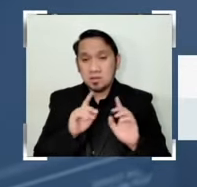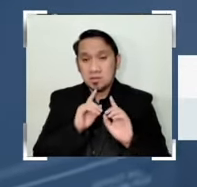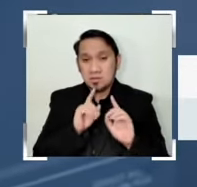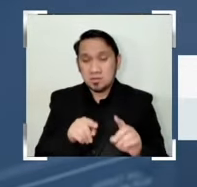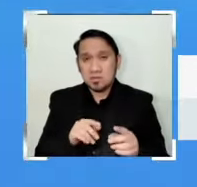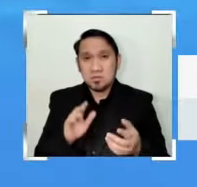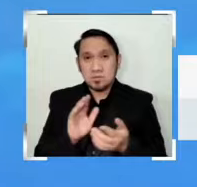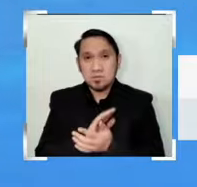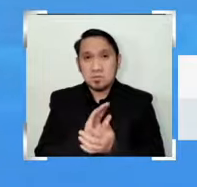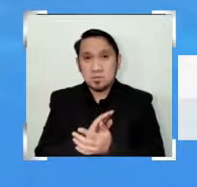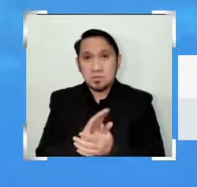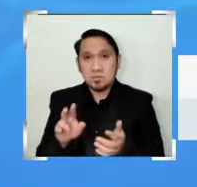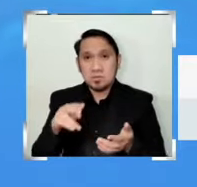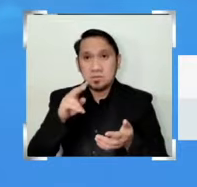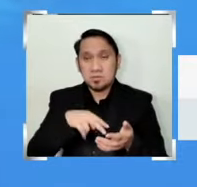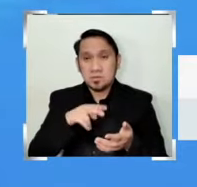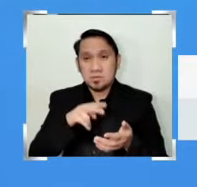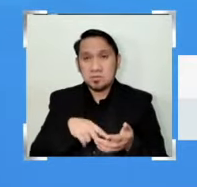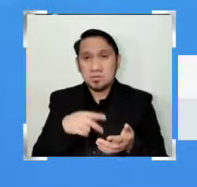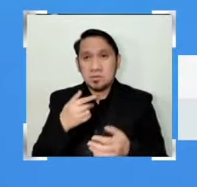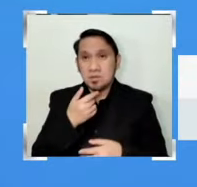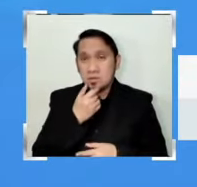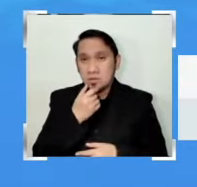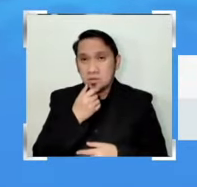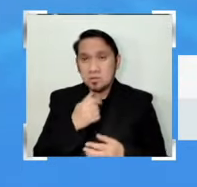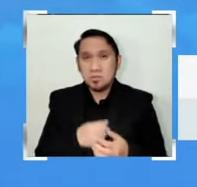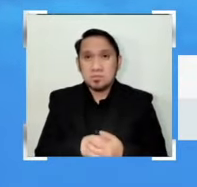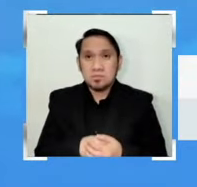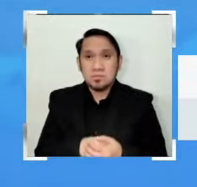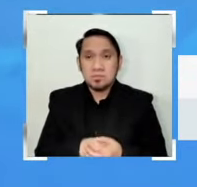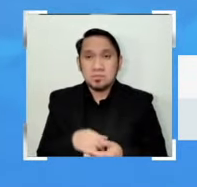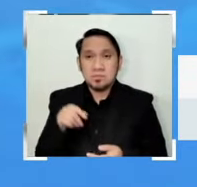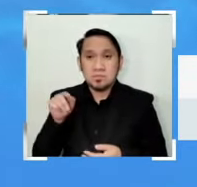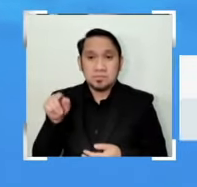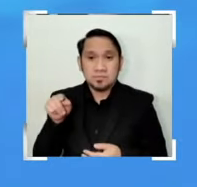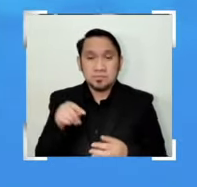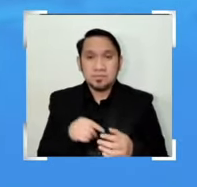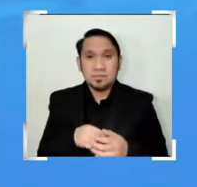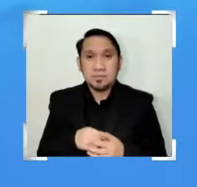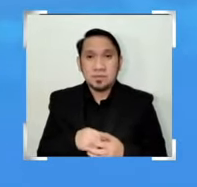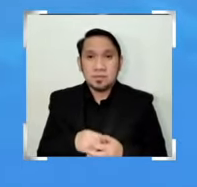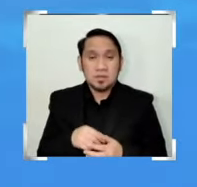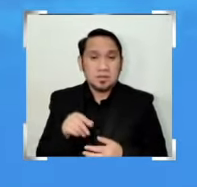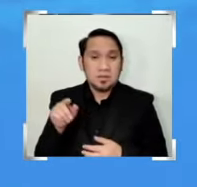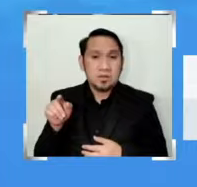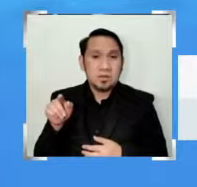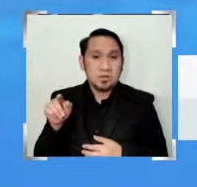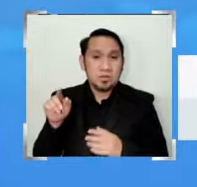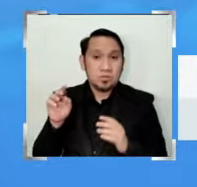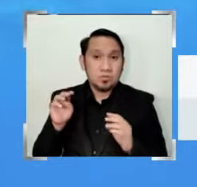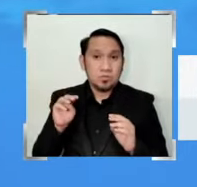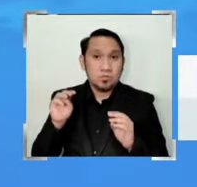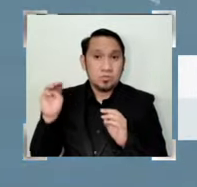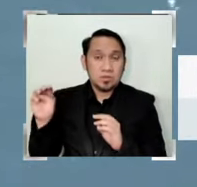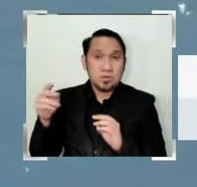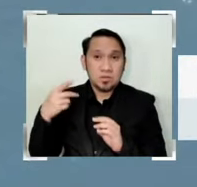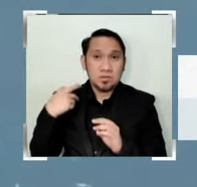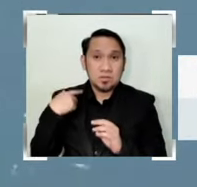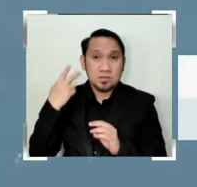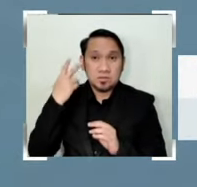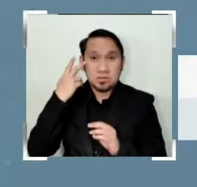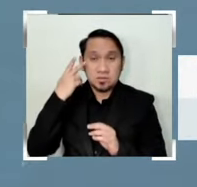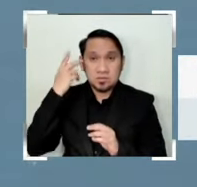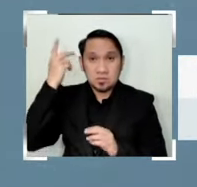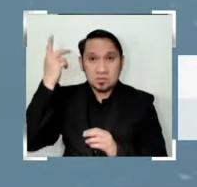kanilang binabasa sa radyo. Sa Ayungin Shoal naman kung saan nakasadsad ang BRP Sierra Madre, nakabantay sa di kalayuan ang Chinese Coast